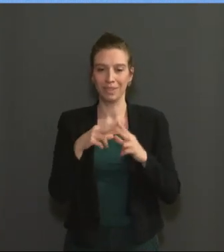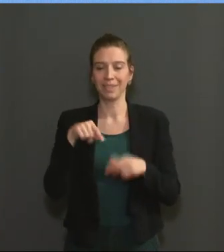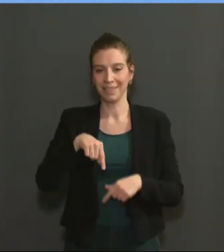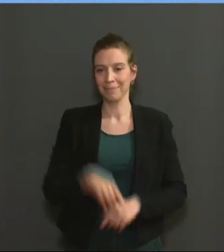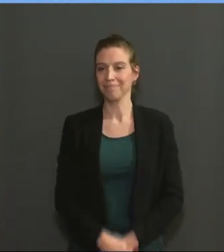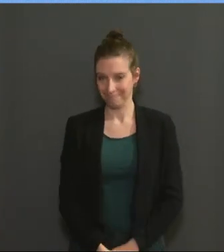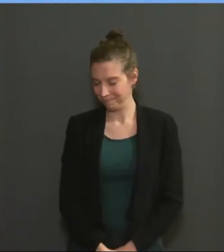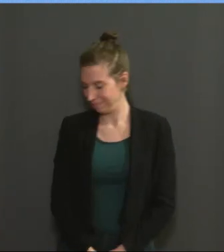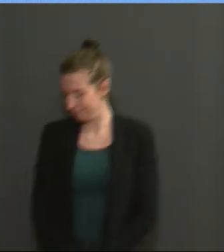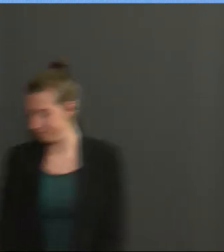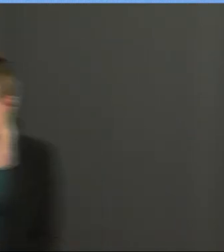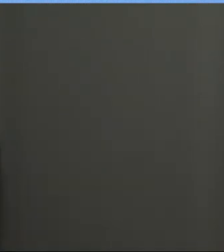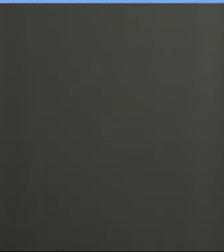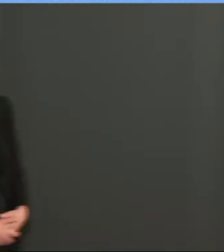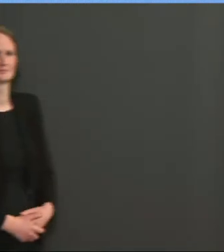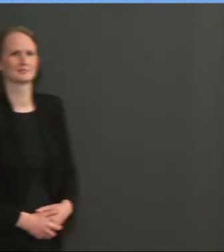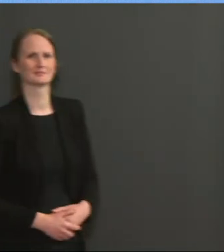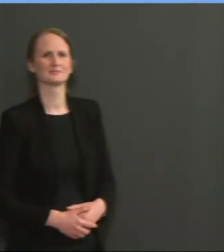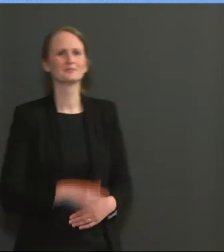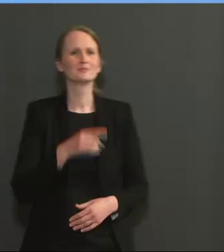à 11h merci